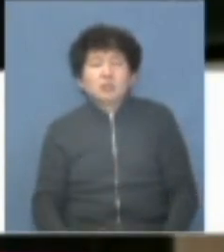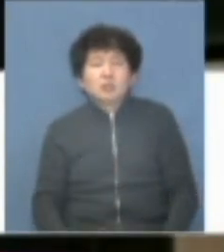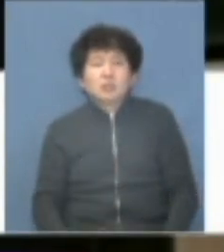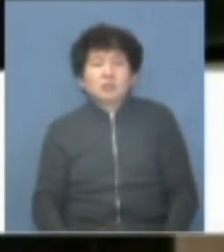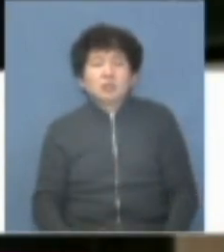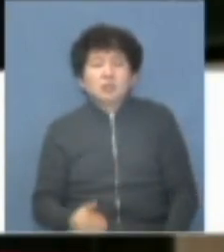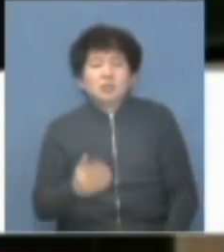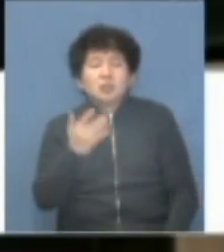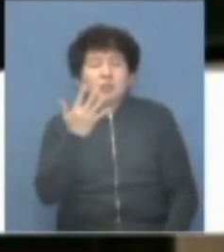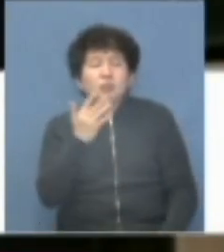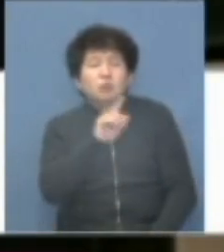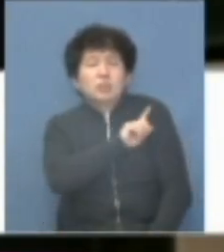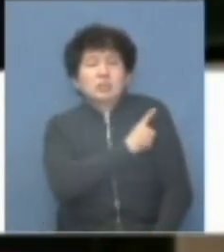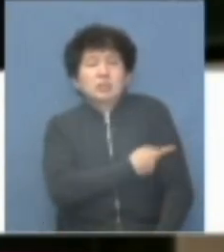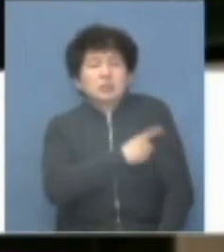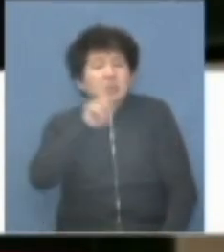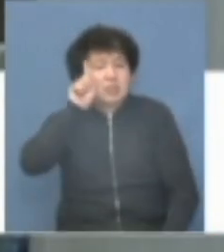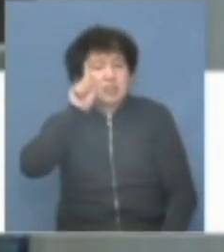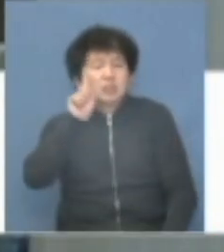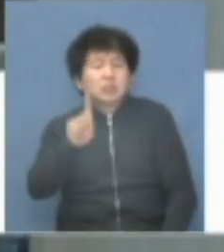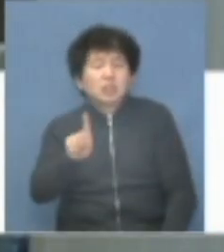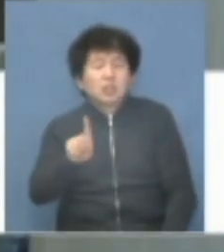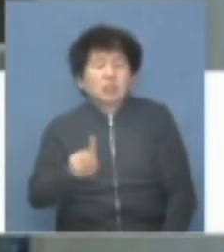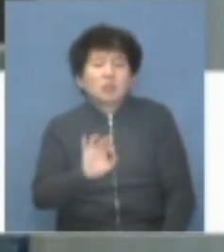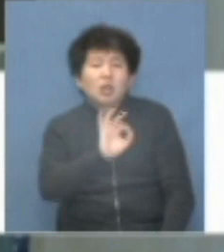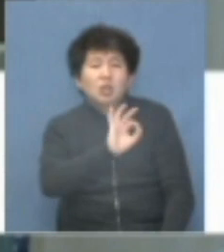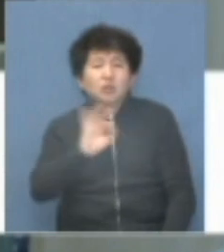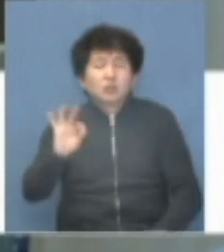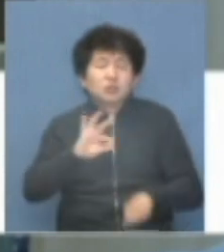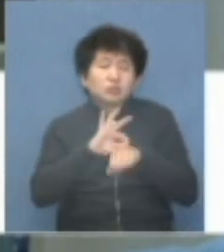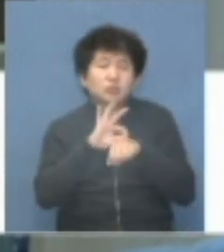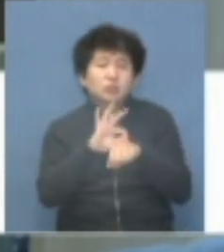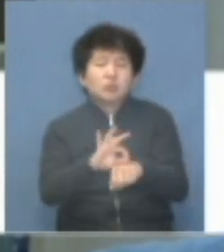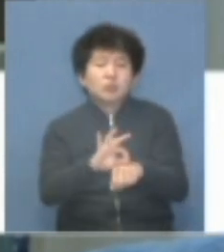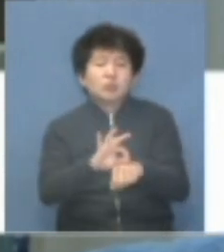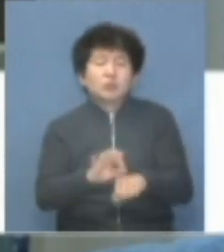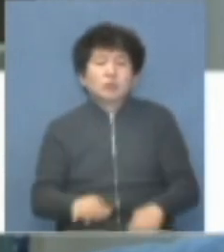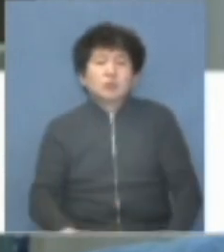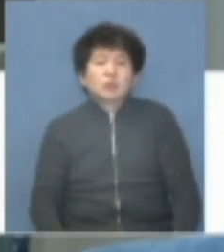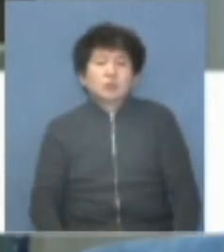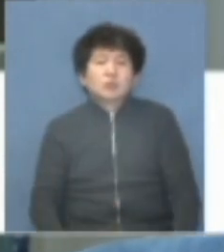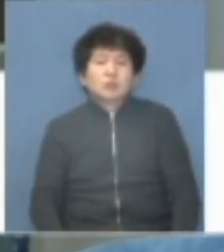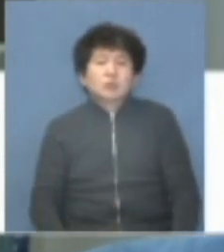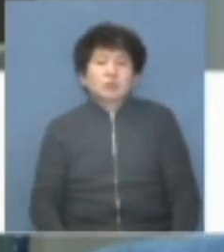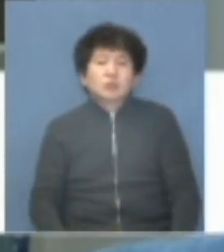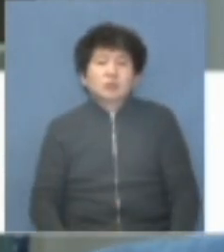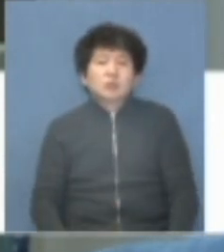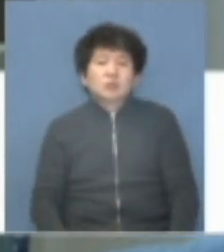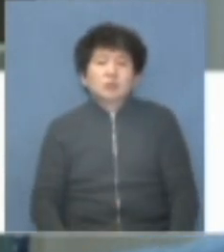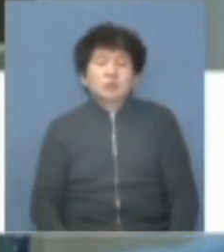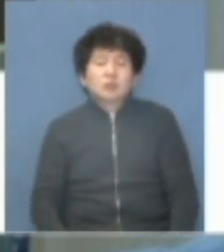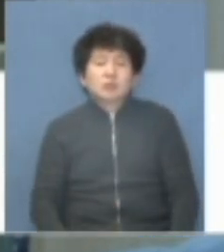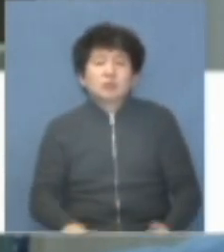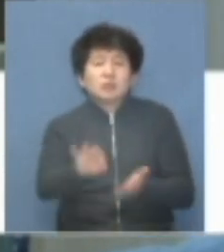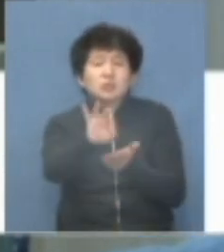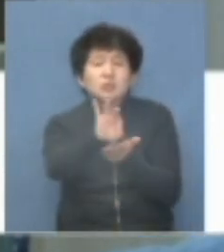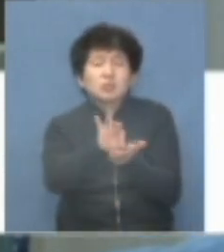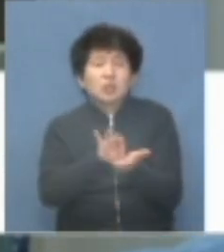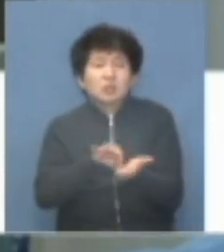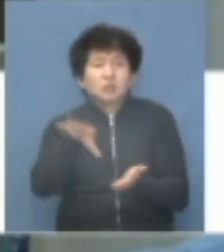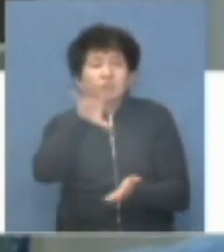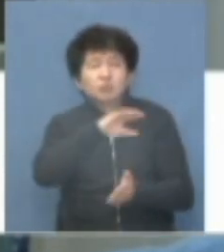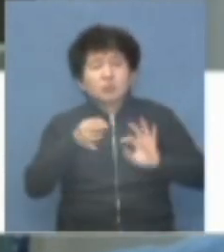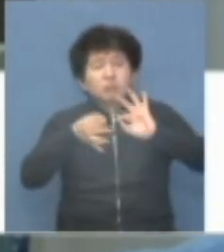келіп отырмыз. Өте жақсы өтіп жатыр, бүткені бағалау парақтары, қандай талаптар бізге келгеннен сразу бәрін түсіндіріп айтып